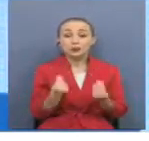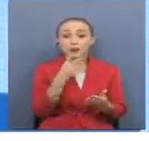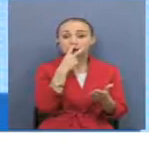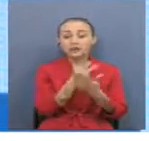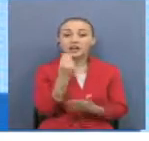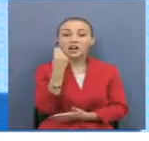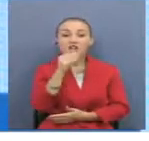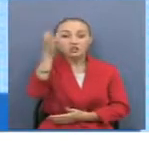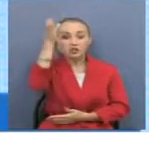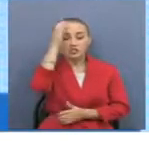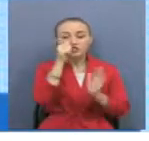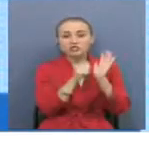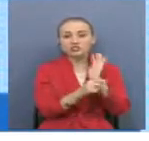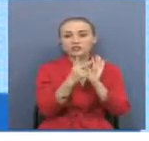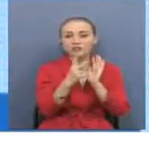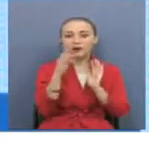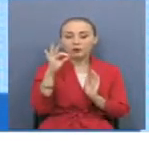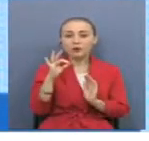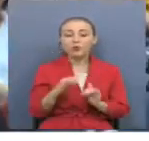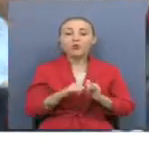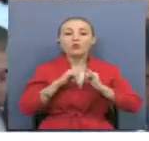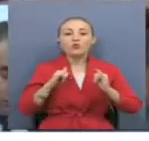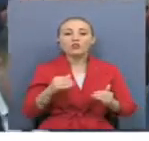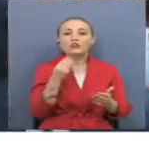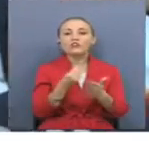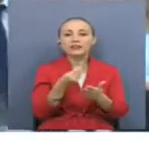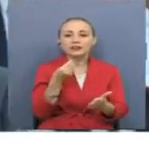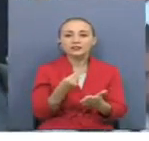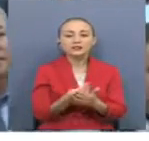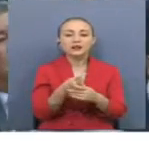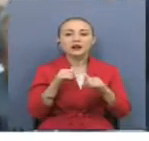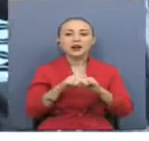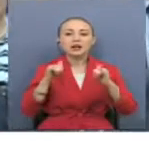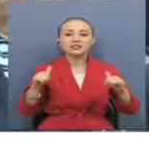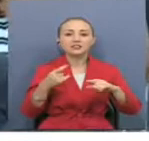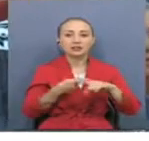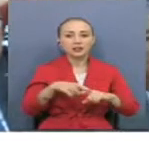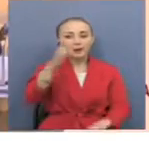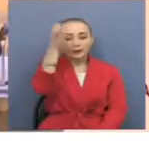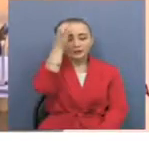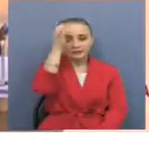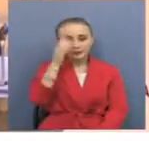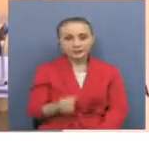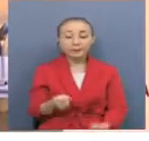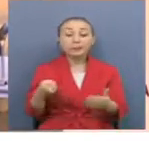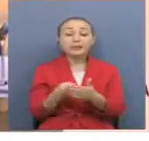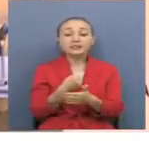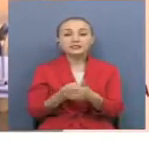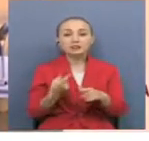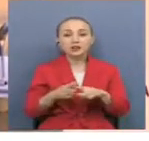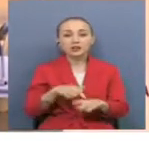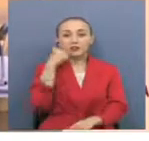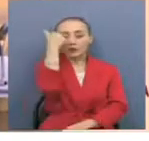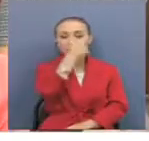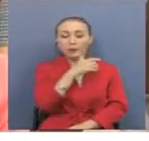бастап 12 жылды оқытуға кезең-кезеңмен көшу басталады. Конференция барысында облыс әкімі Ермек Маржықбаев білім беру